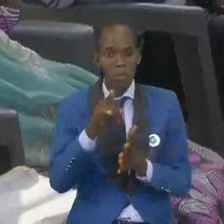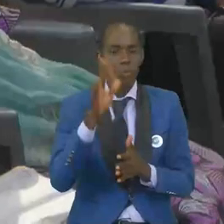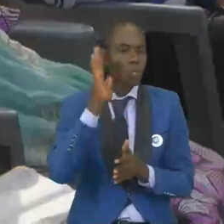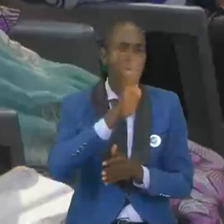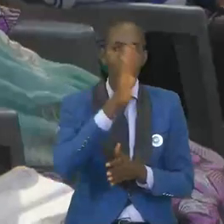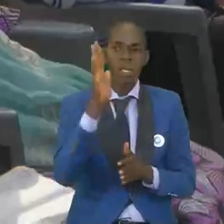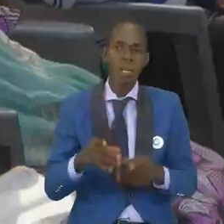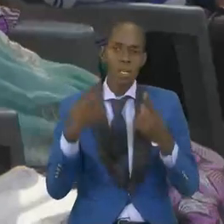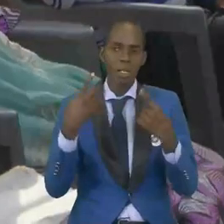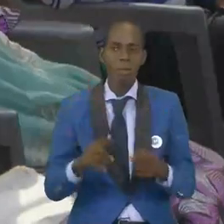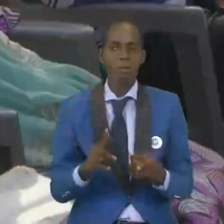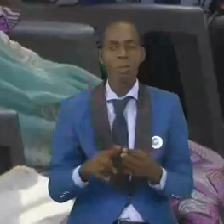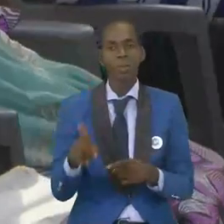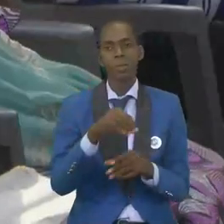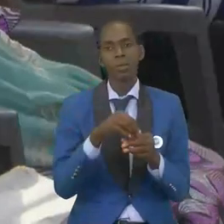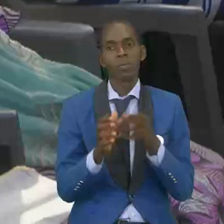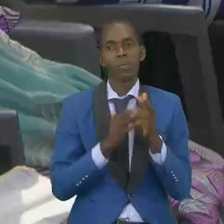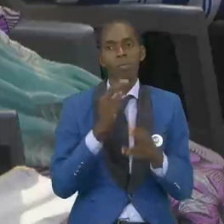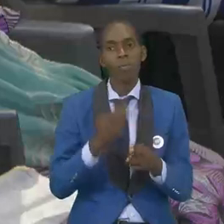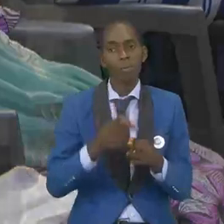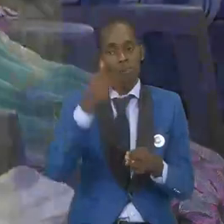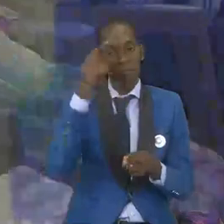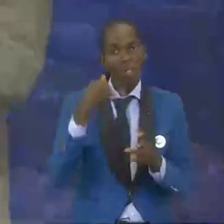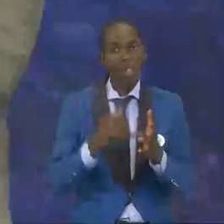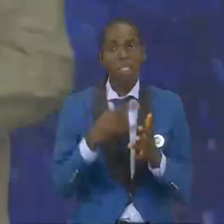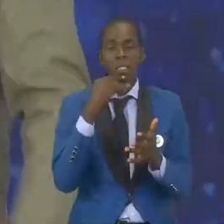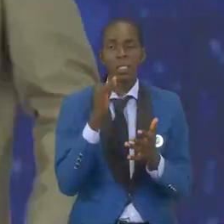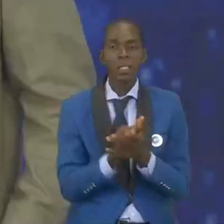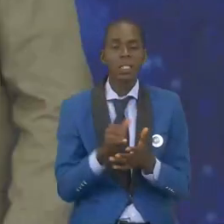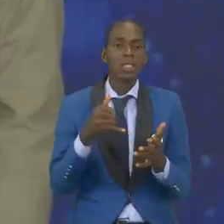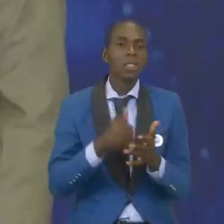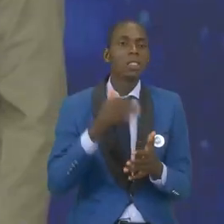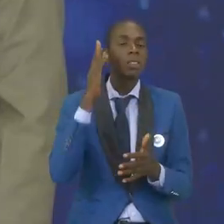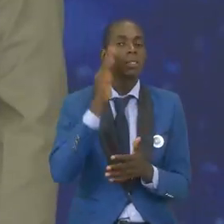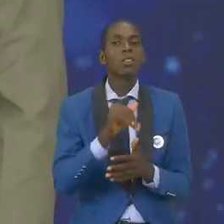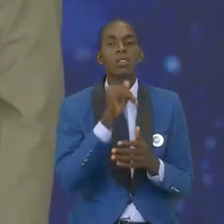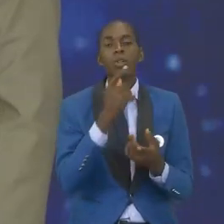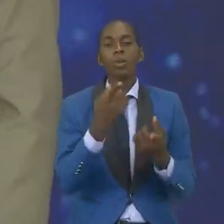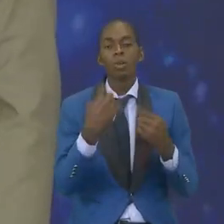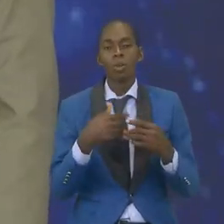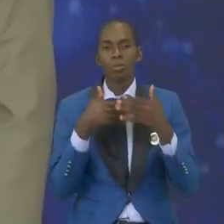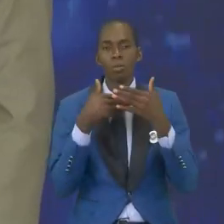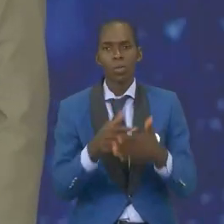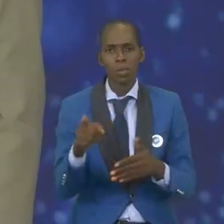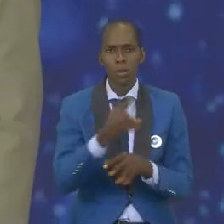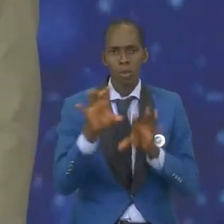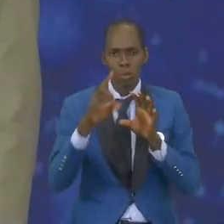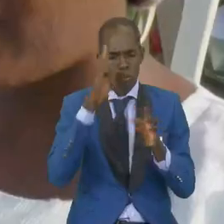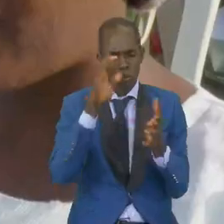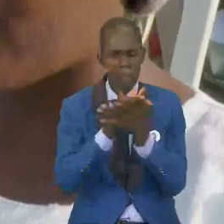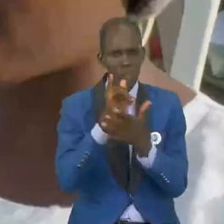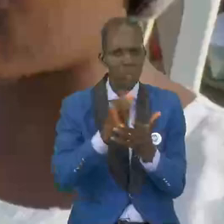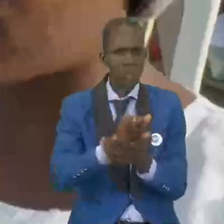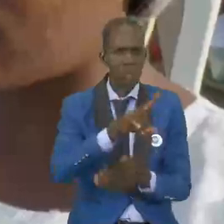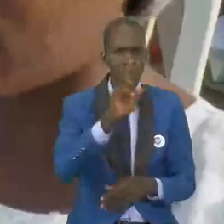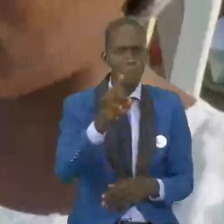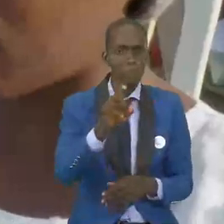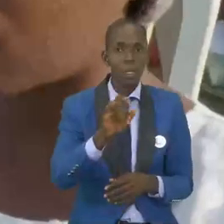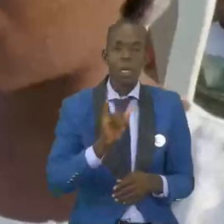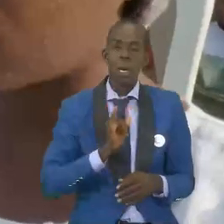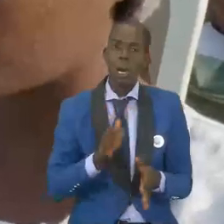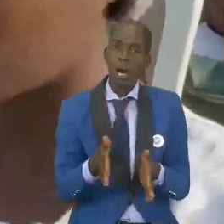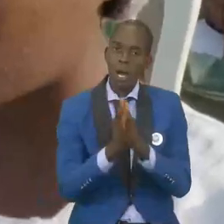les conspirateurs pensaient ne va jamais se réaliser dans ta vie. Parce qu'il dit que 1000 tombent à ton côté, 10 000 à